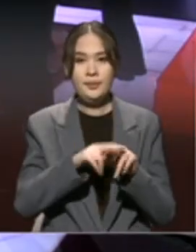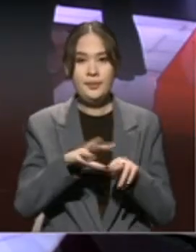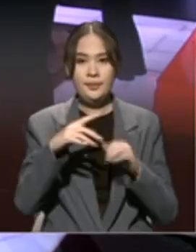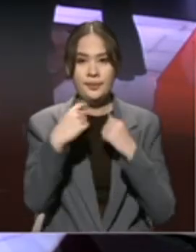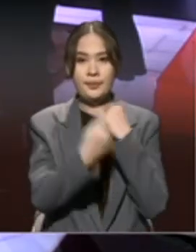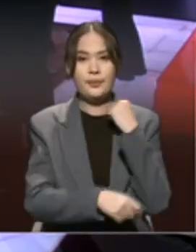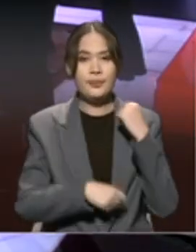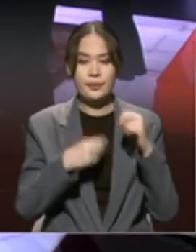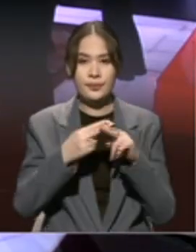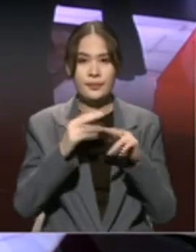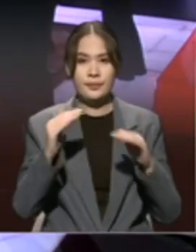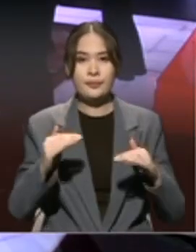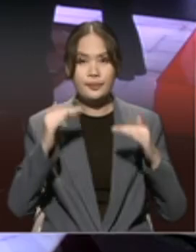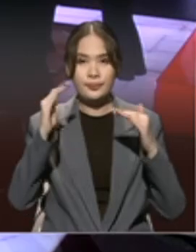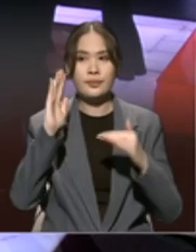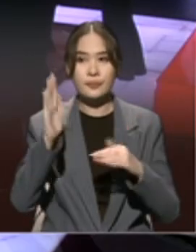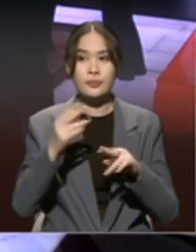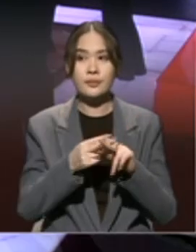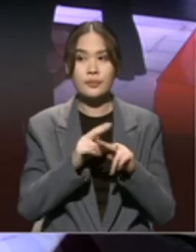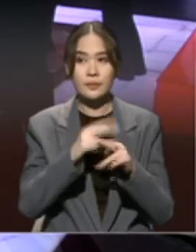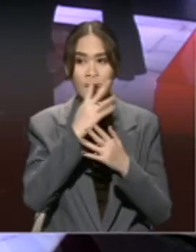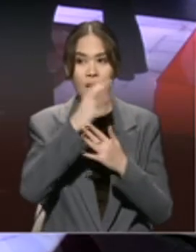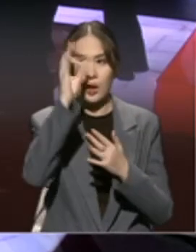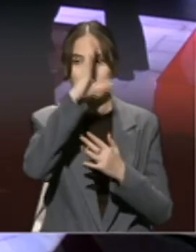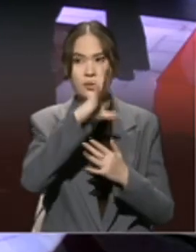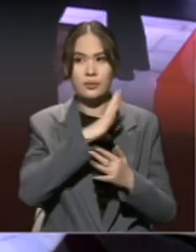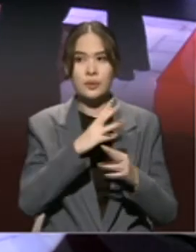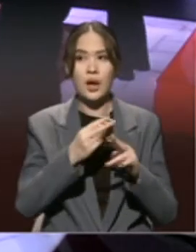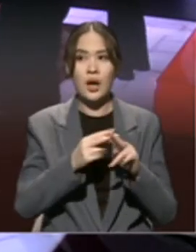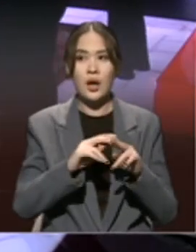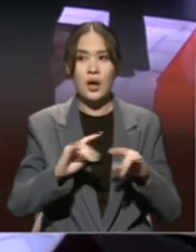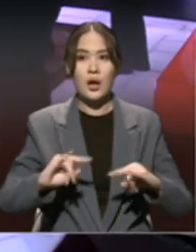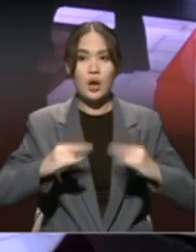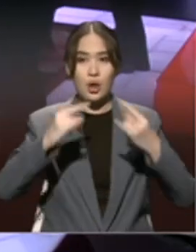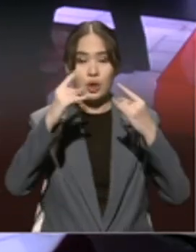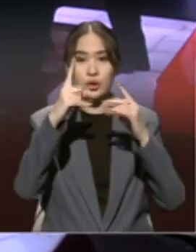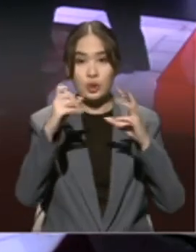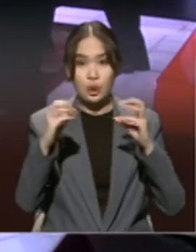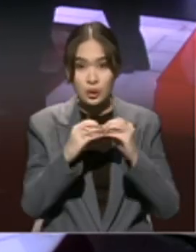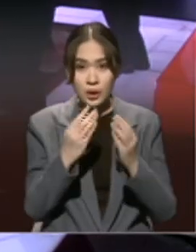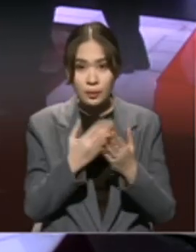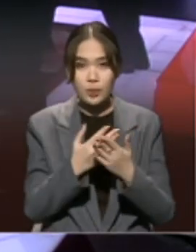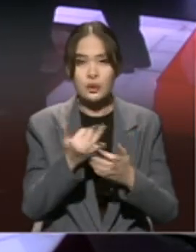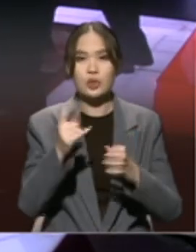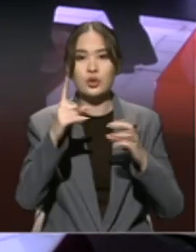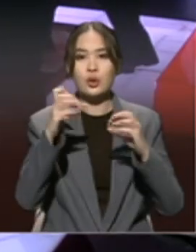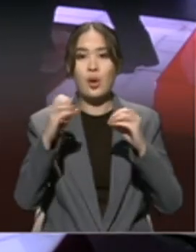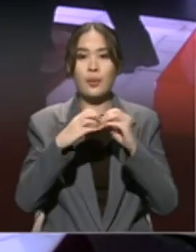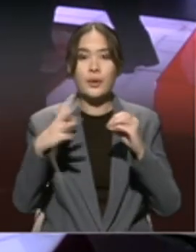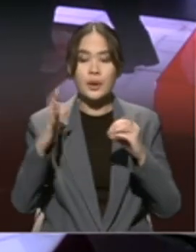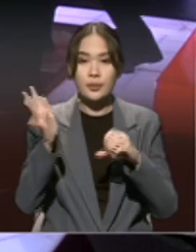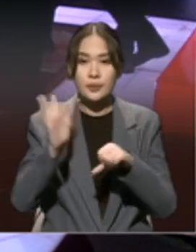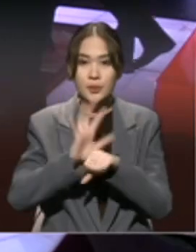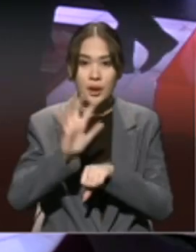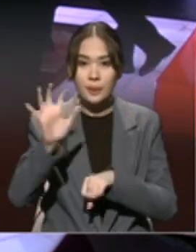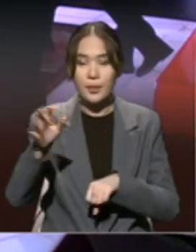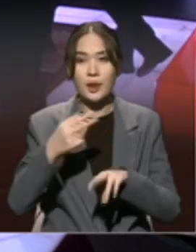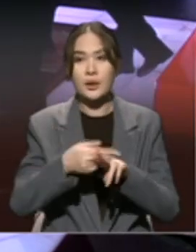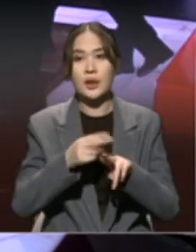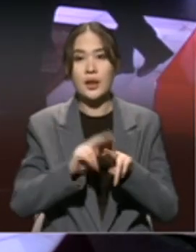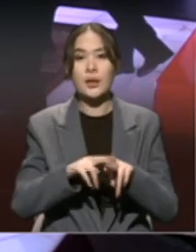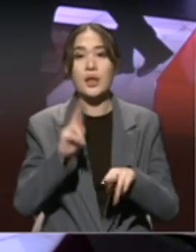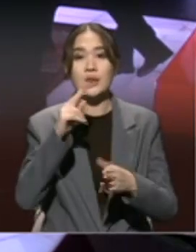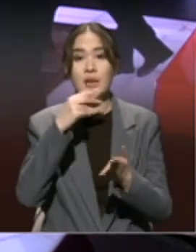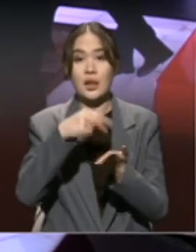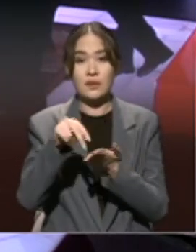материал шығаратындар көтеріледі. Міне, материал шығаратындар. Біз мысалы кірпіштің бағасы 110 болса, ол есепте 115-ке жібереді. А сондықтан енді оны сатып